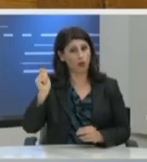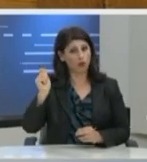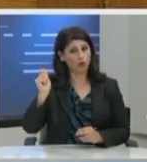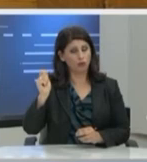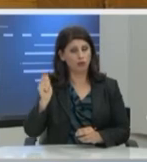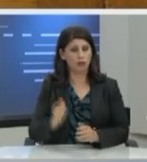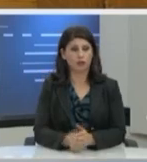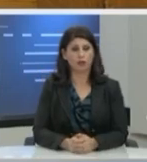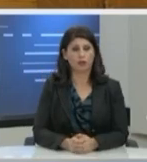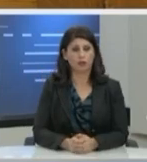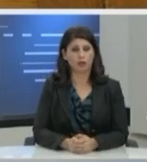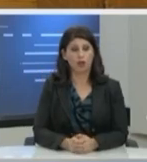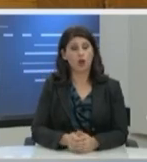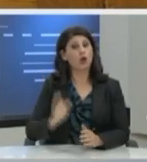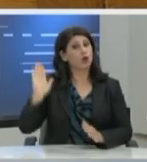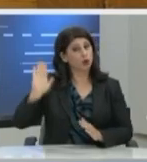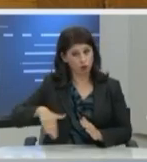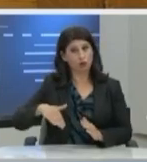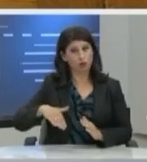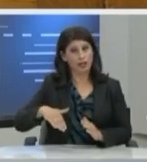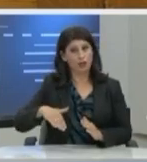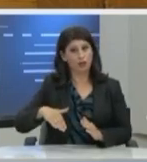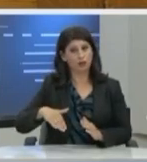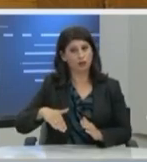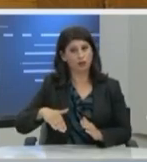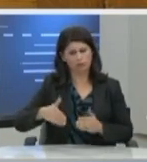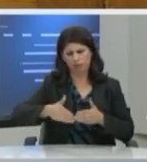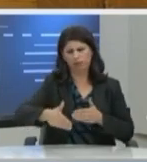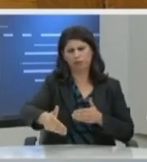πολέμησε στο τέλος της θητείας του και έκανε ρουσφέτια.